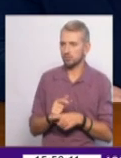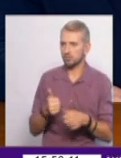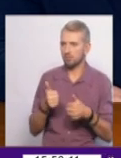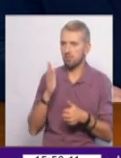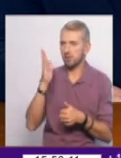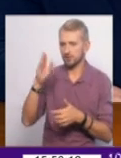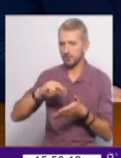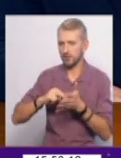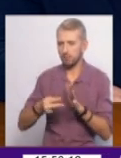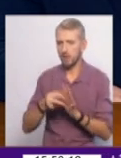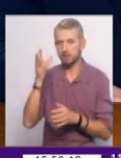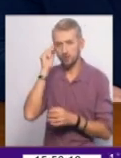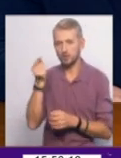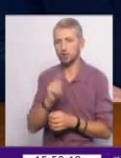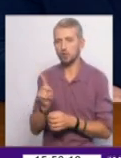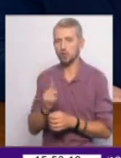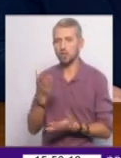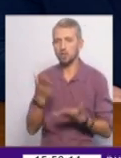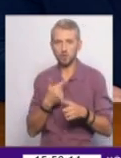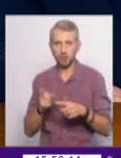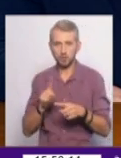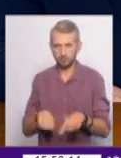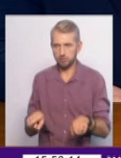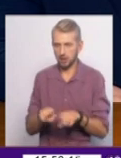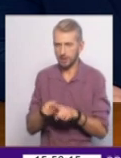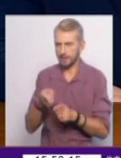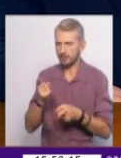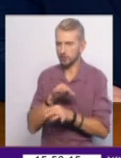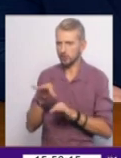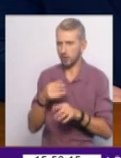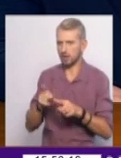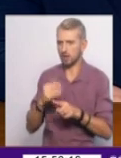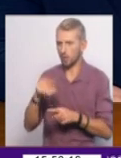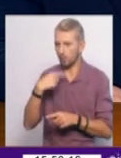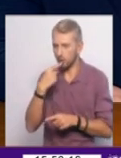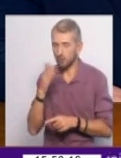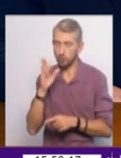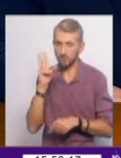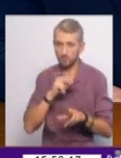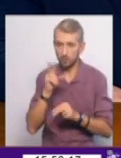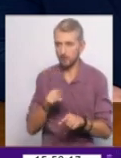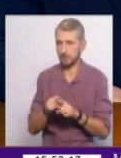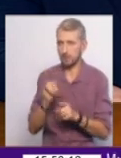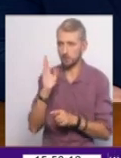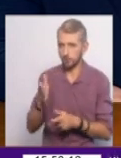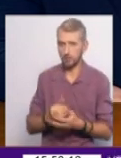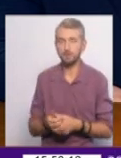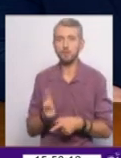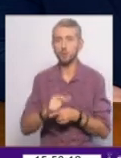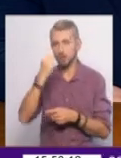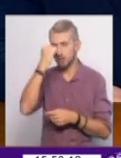перспективні плани, зважаючи на те, що дійсно, якщо це такий реалістичний проект, про який ви говорите, будемо сподіватися, що так воно і буде. Дуже